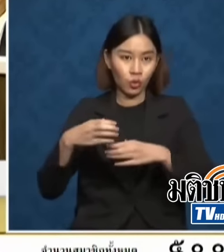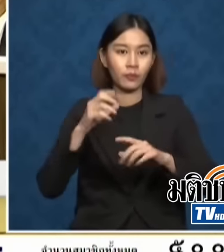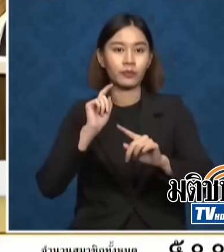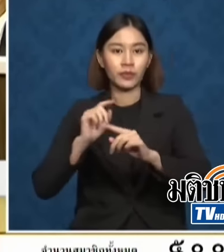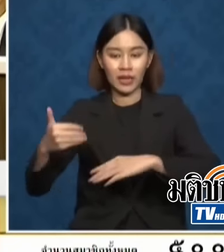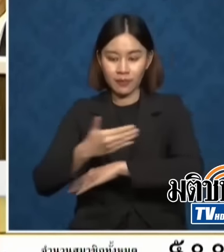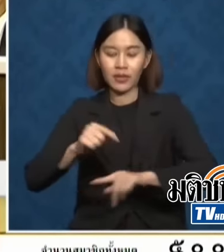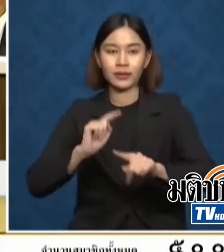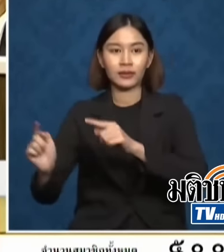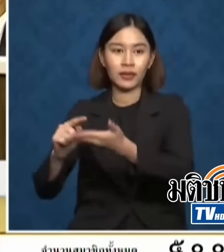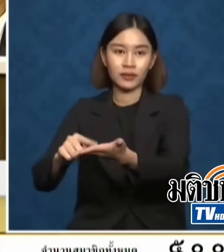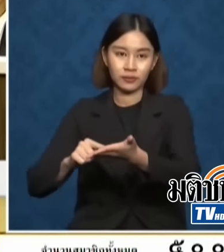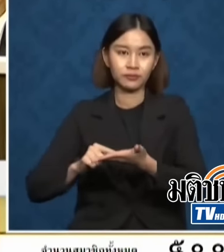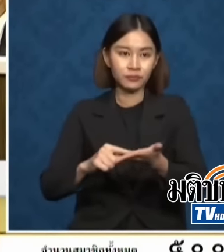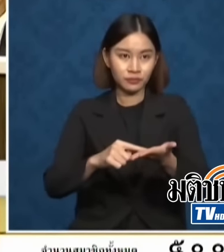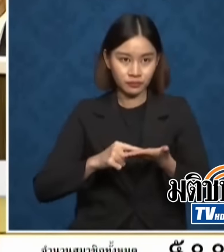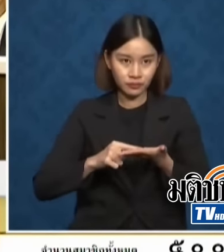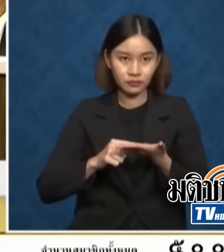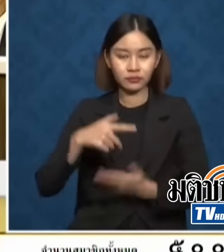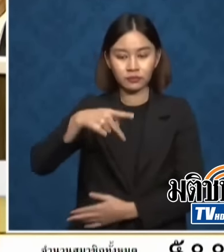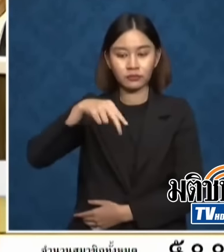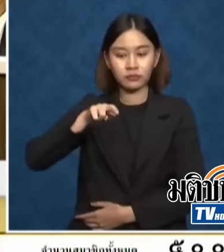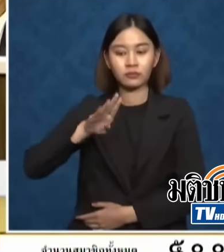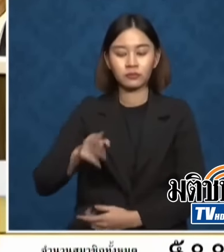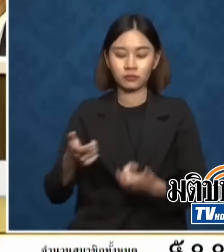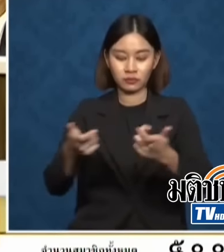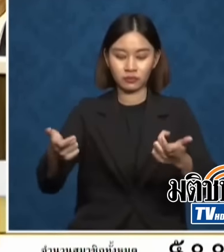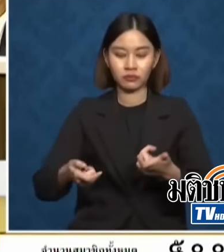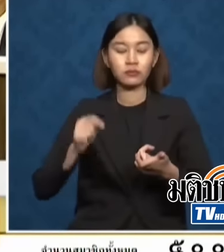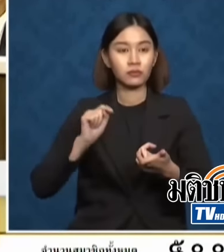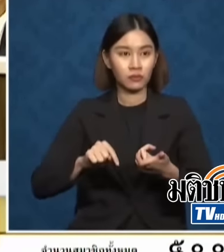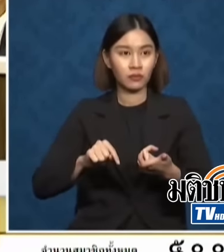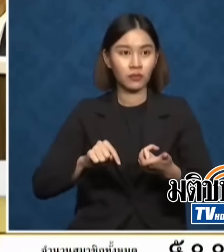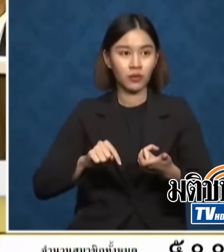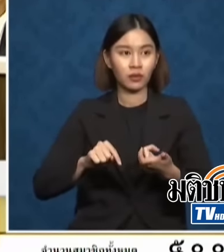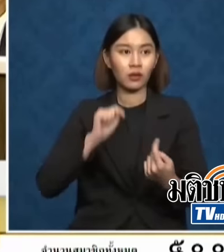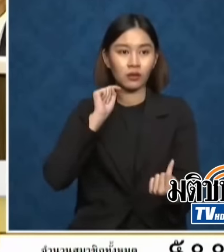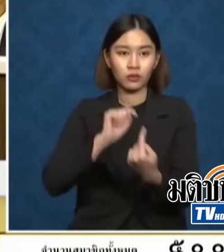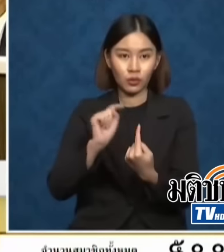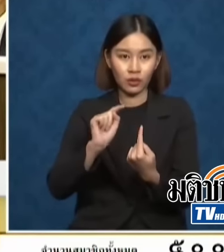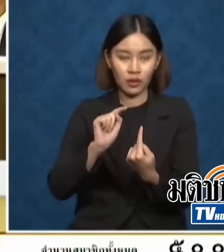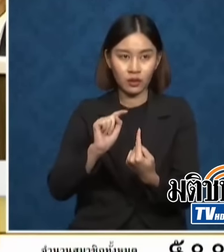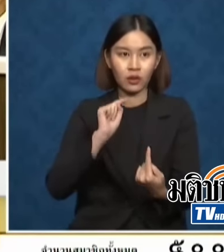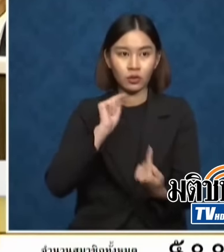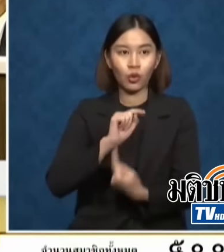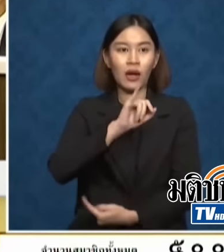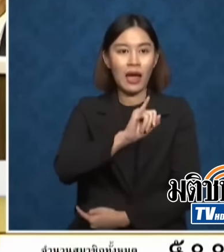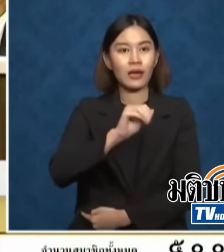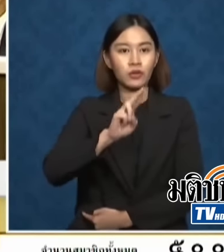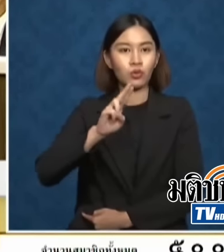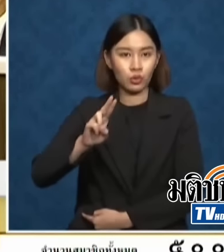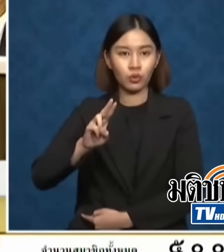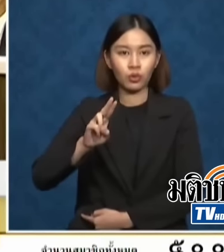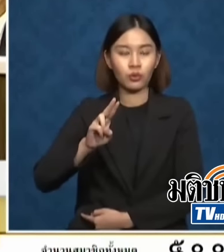ต่างๆที่เสนอก็คือร่างพระราชบัญญัตินี้ไม่ได้ขัดกับหลักของ IUU